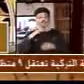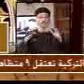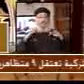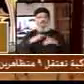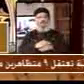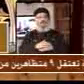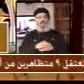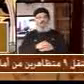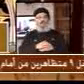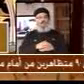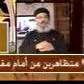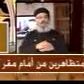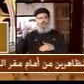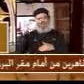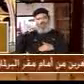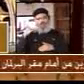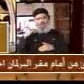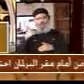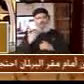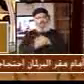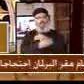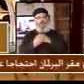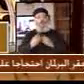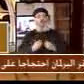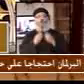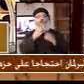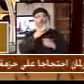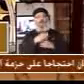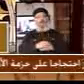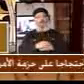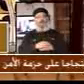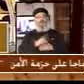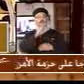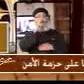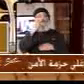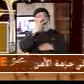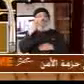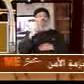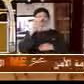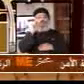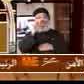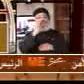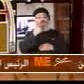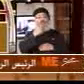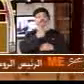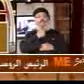لما جت له واحدة ست كده غلبانة وقالت له: خد يا أبونا ال120 جنيه دول ابني بيهم